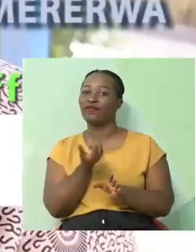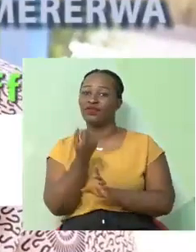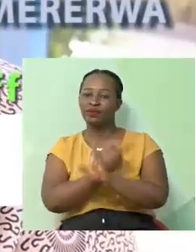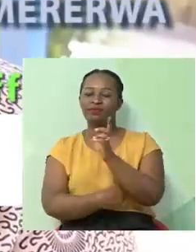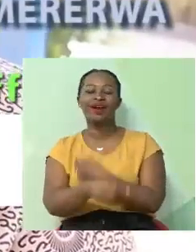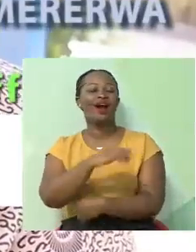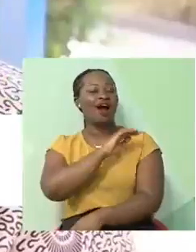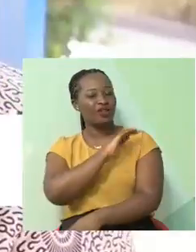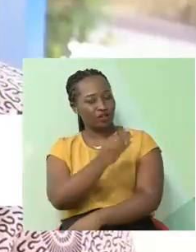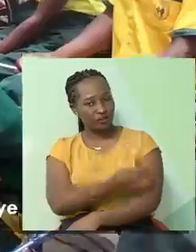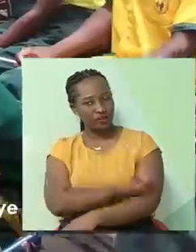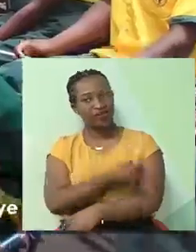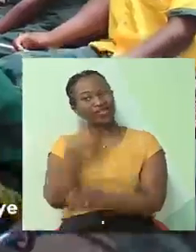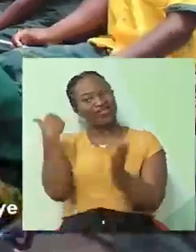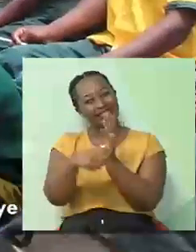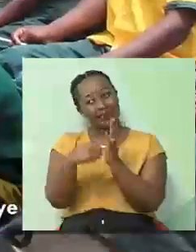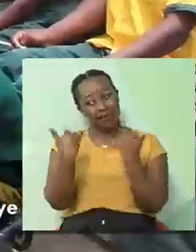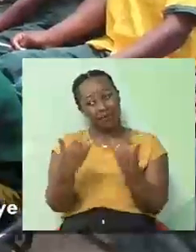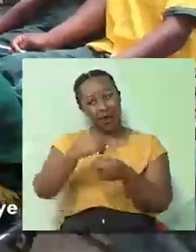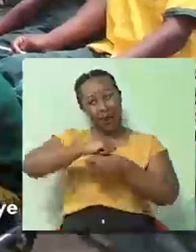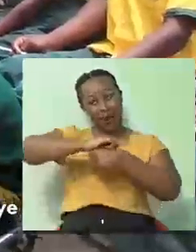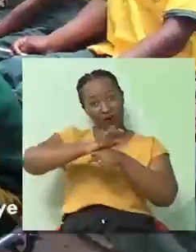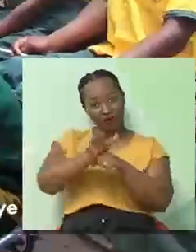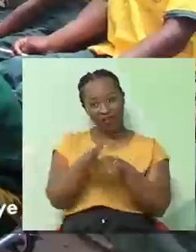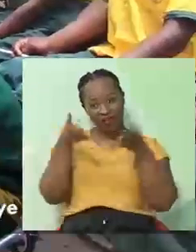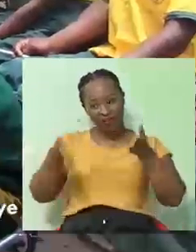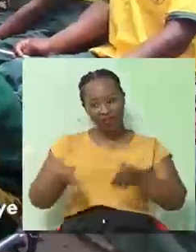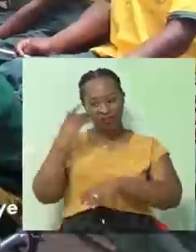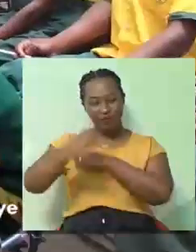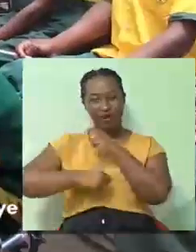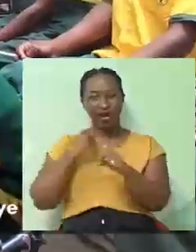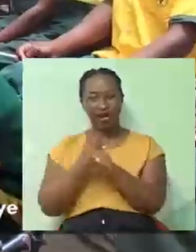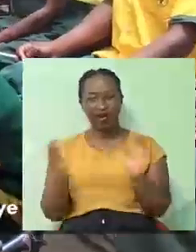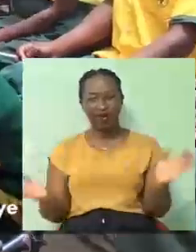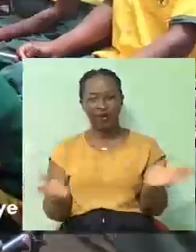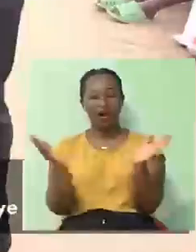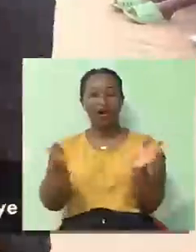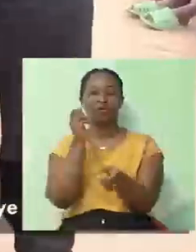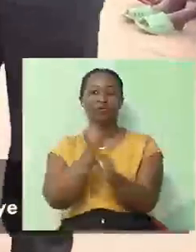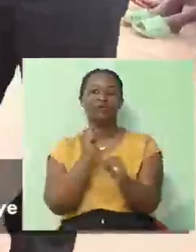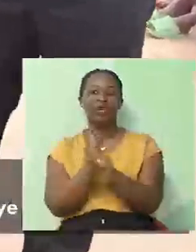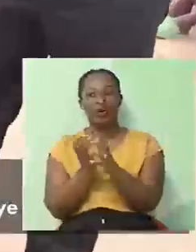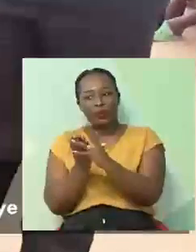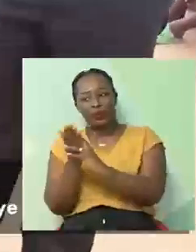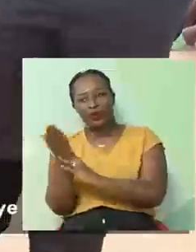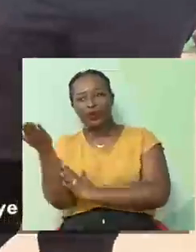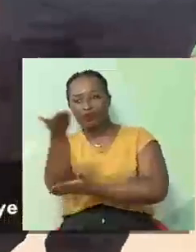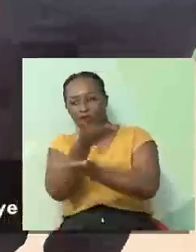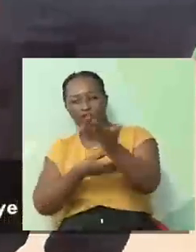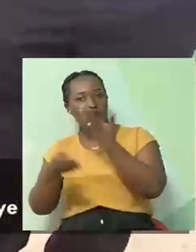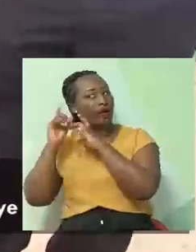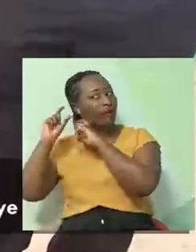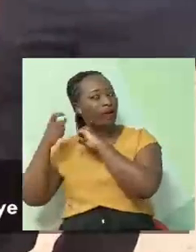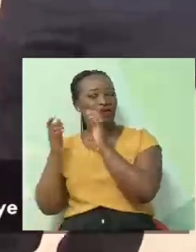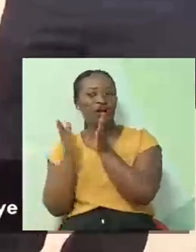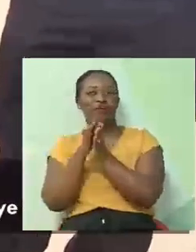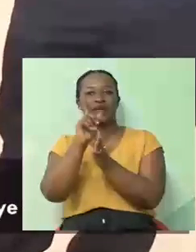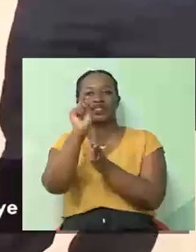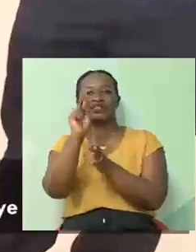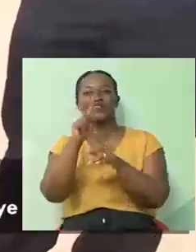ubumuga nawe ashoboye. Kubera icyorezo cya COVID-19 muri uyu mwaka, ubukangurambaga buzakorwa bunyujijwe mu biganiro ku